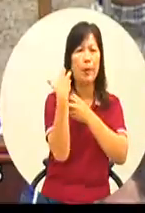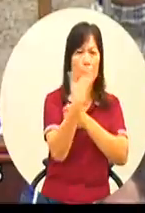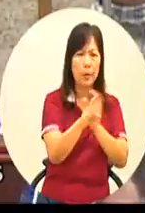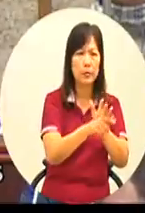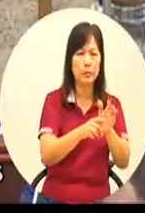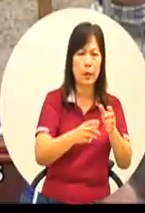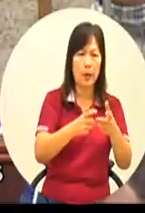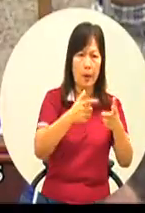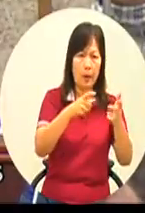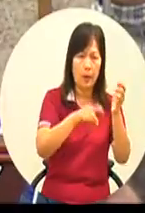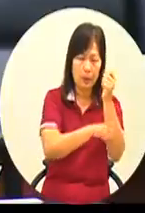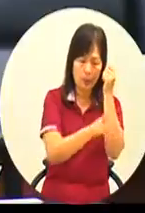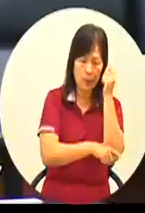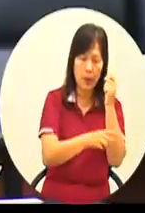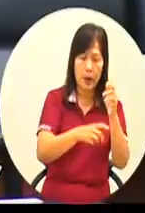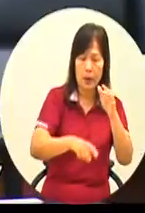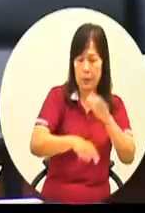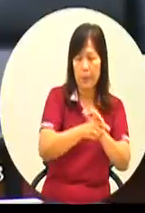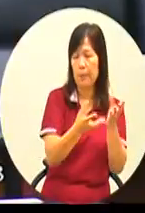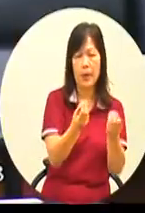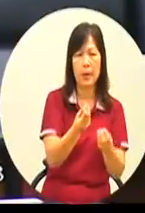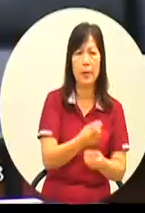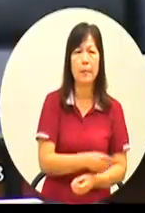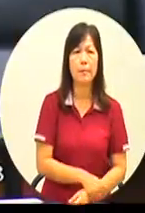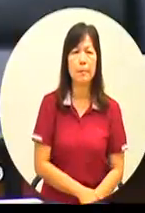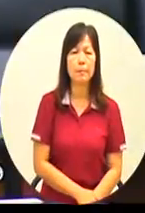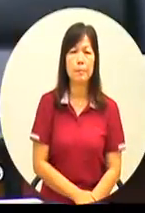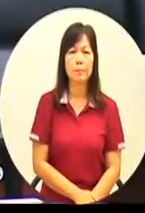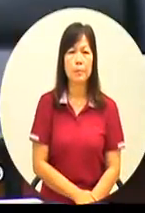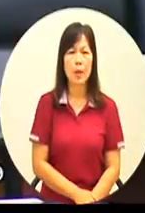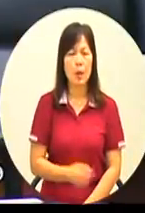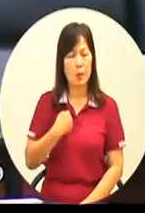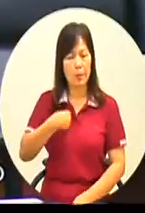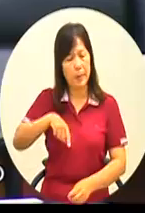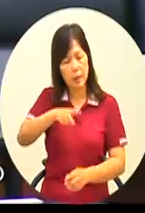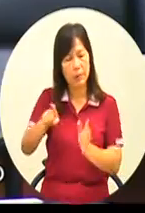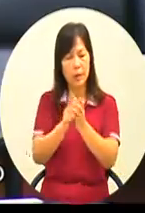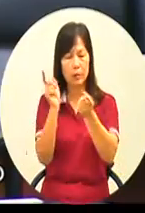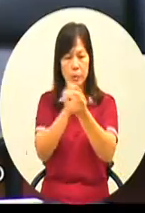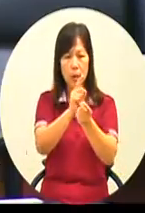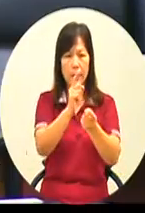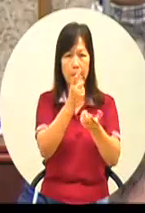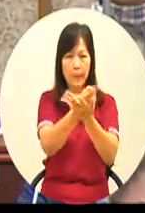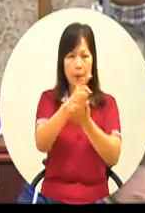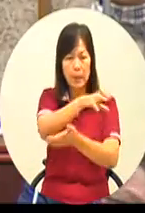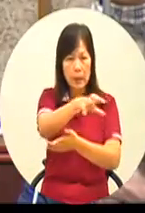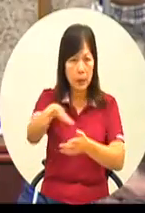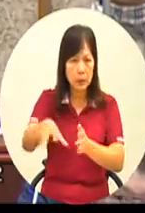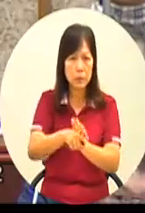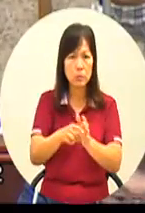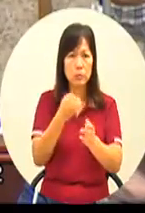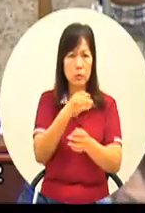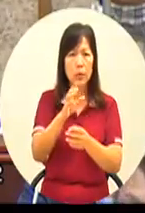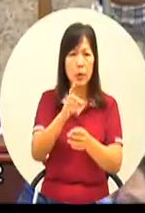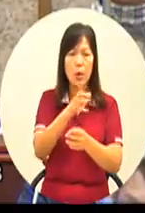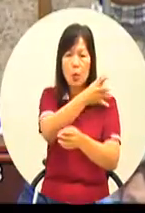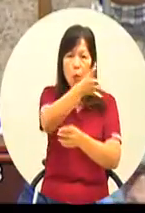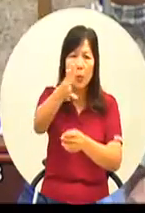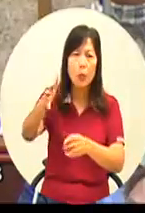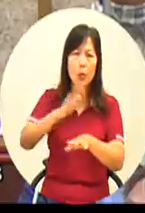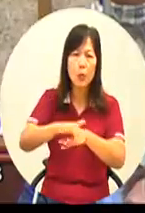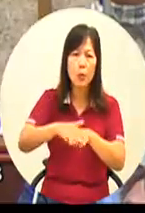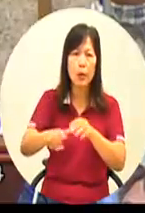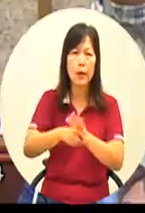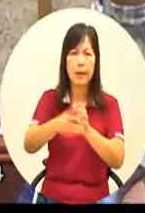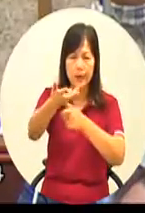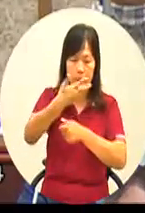性，那些我们会跟各局处跟他们询问看看，是不是可